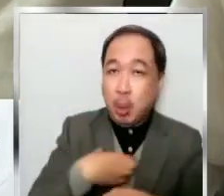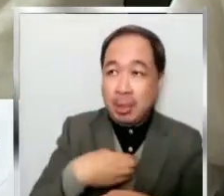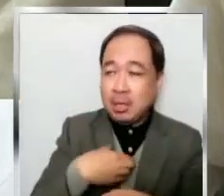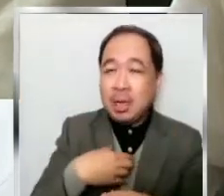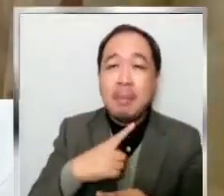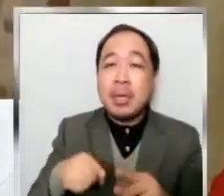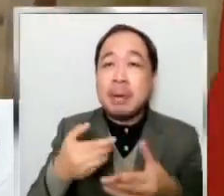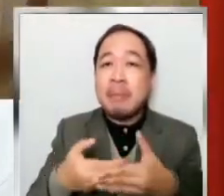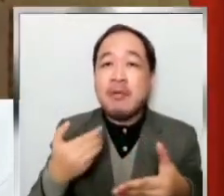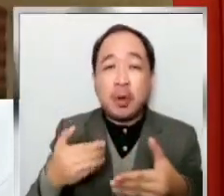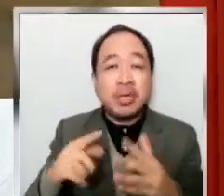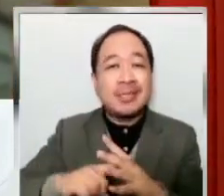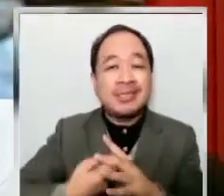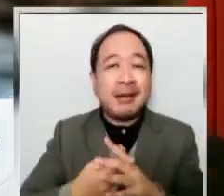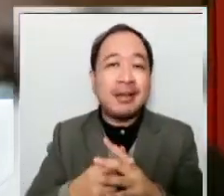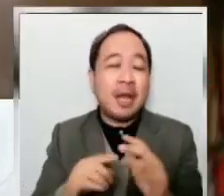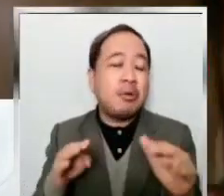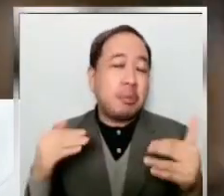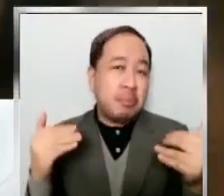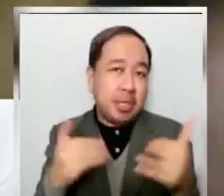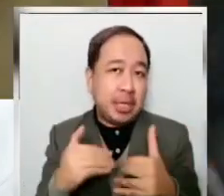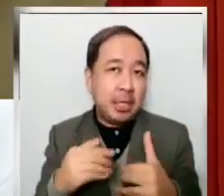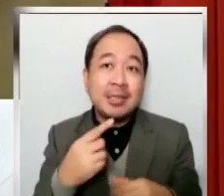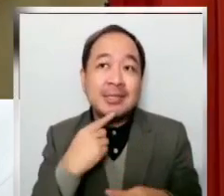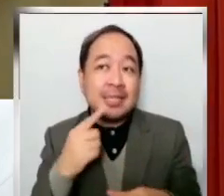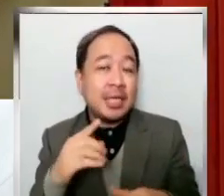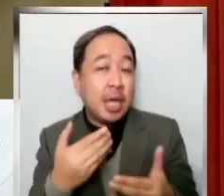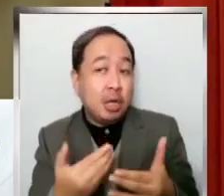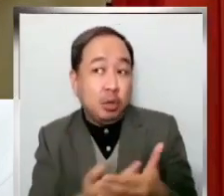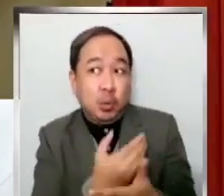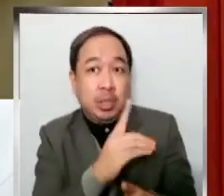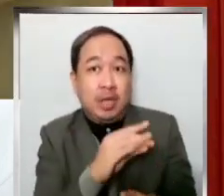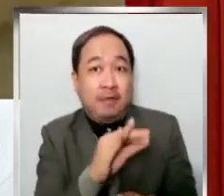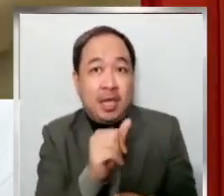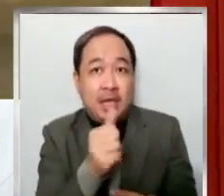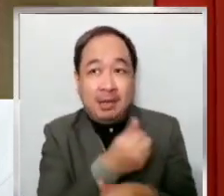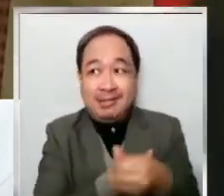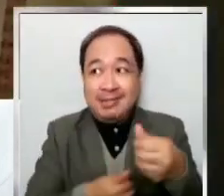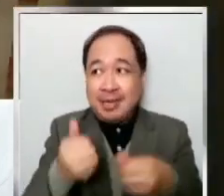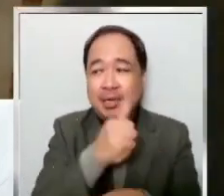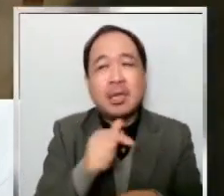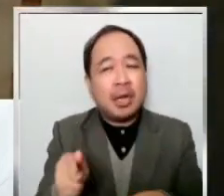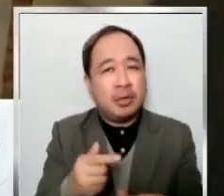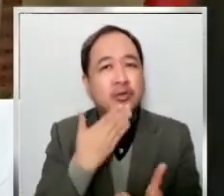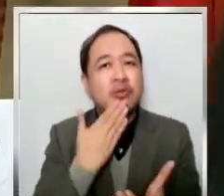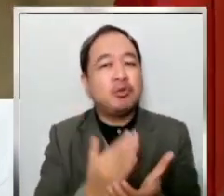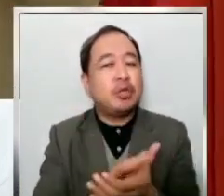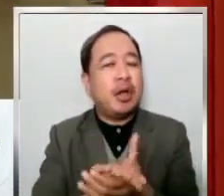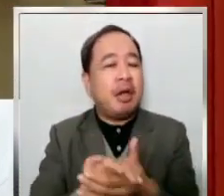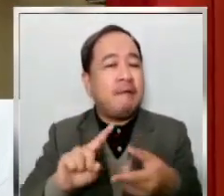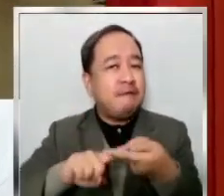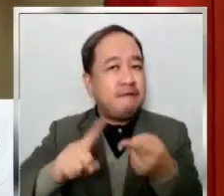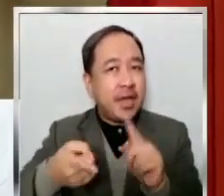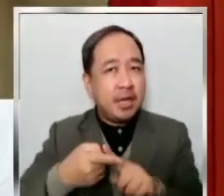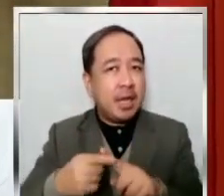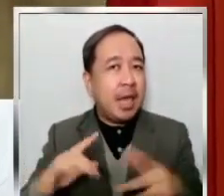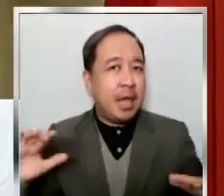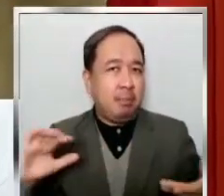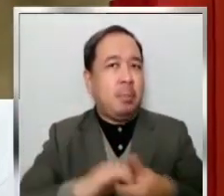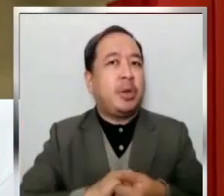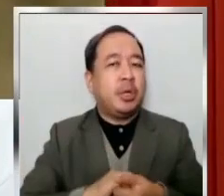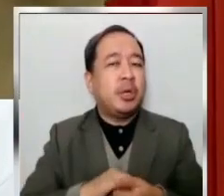bilateral meetings, sinabi ng bagong DFA Secretary na naging mabuting kaibigan at close partner ng Pilipinas ang